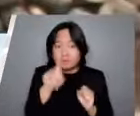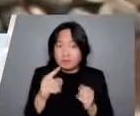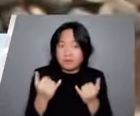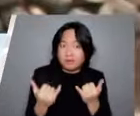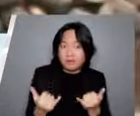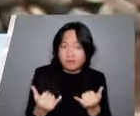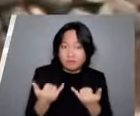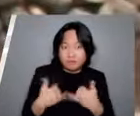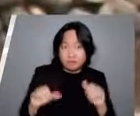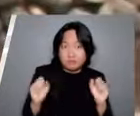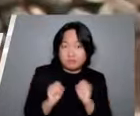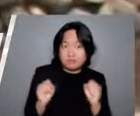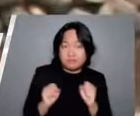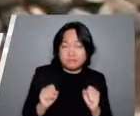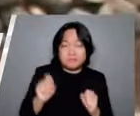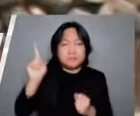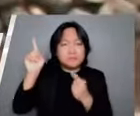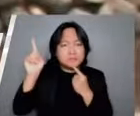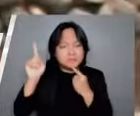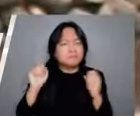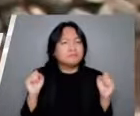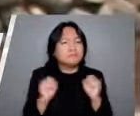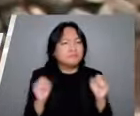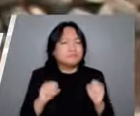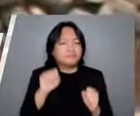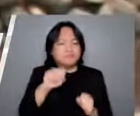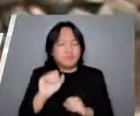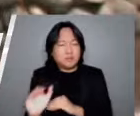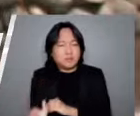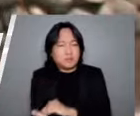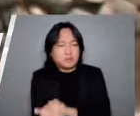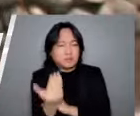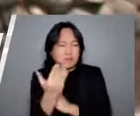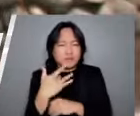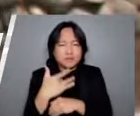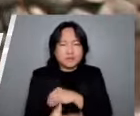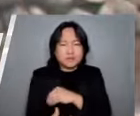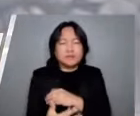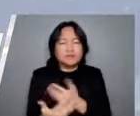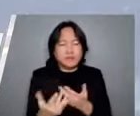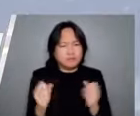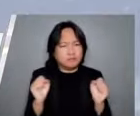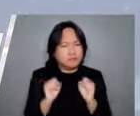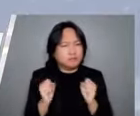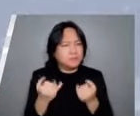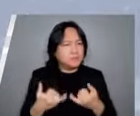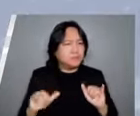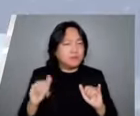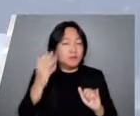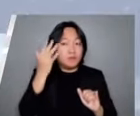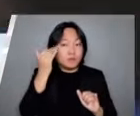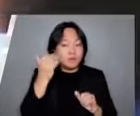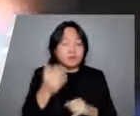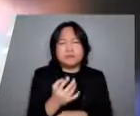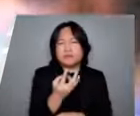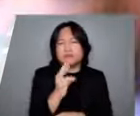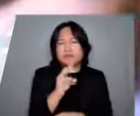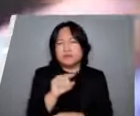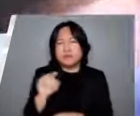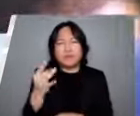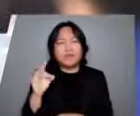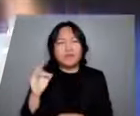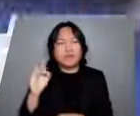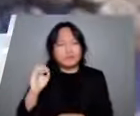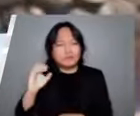pa rin talaga, no? Pagdating ng madaling araw, ano? Kasi nandun pa rin naman yung 17 to 18 degrees natin na temperatura.